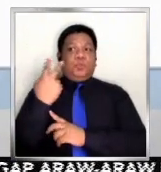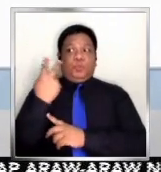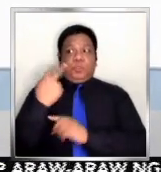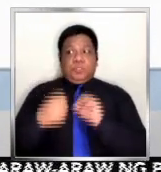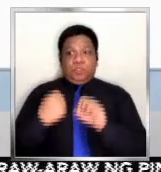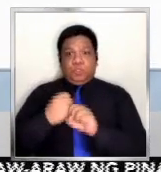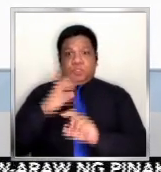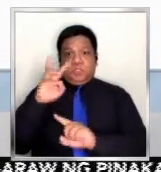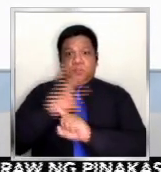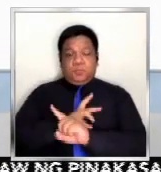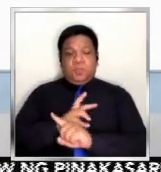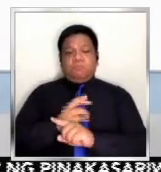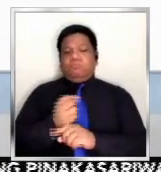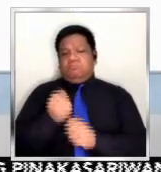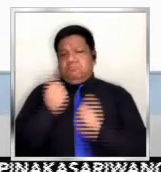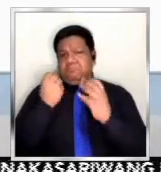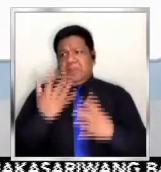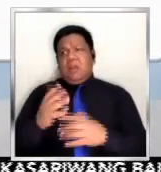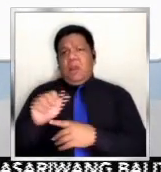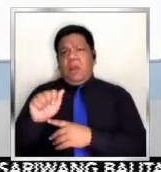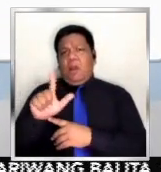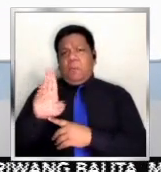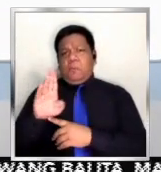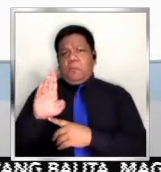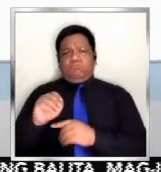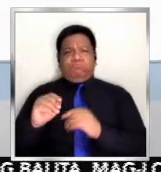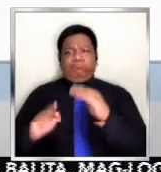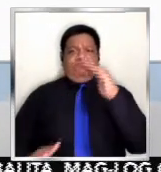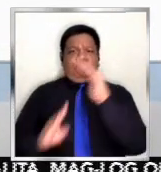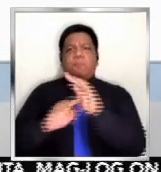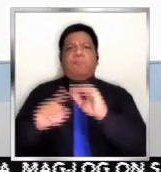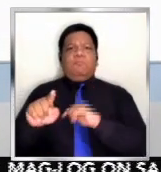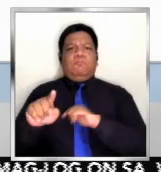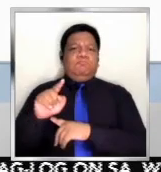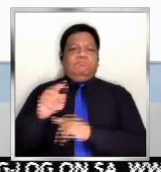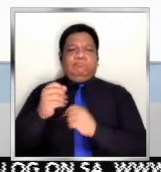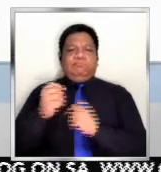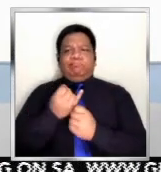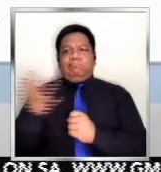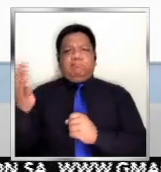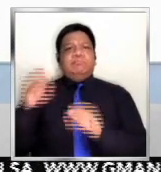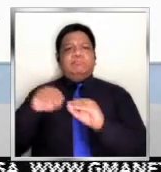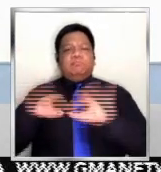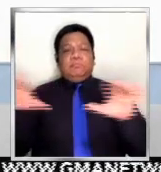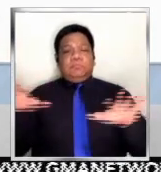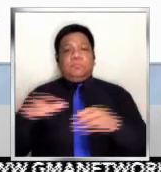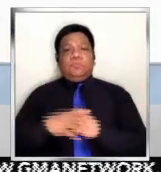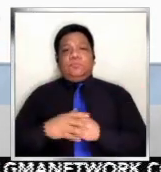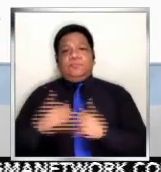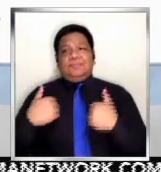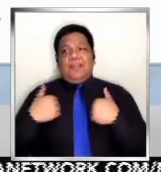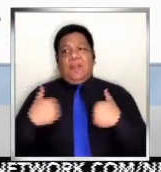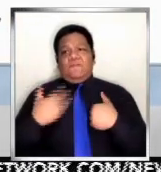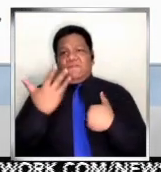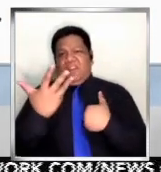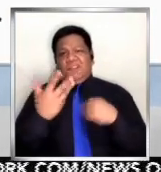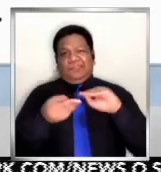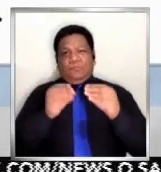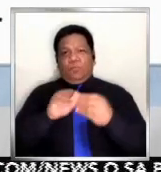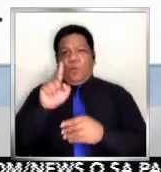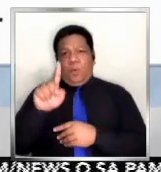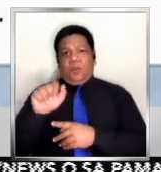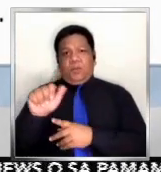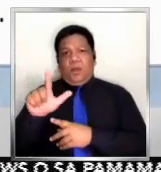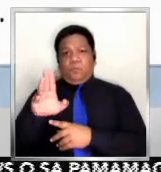albums na nila ang nanguna sa Billboard 200. Ang pinakahuling grupo na nakatala ng 5 number 1 albums sa loob naman ng 2 years and